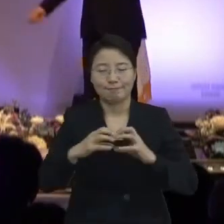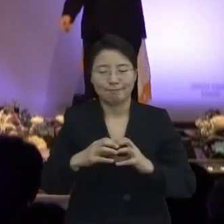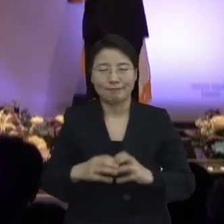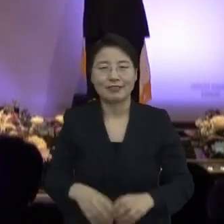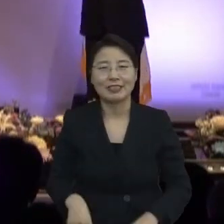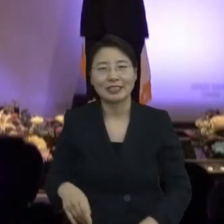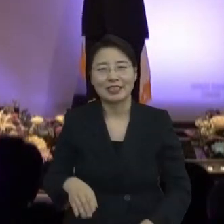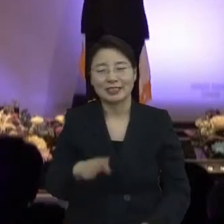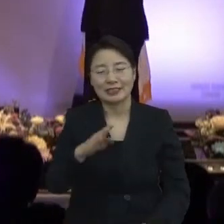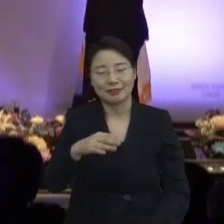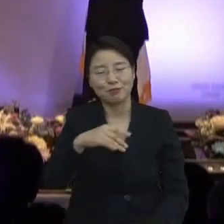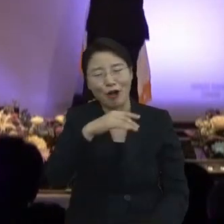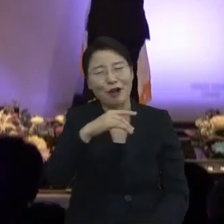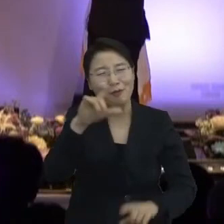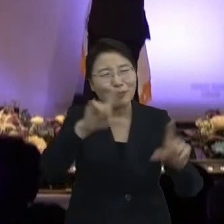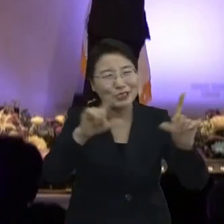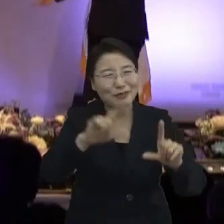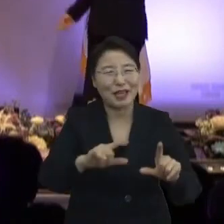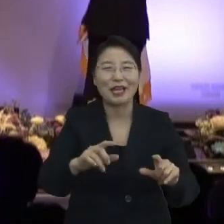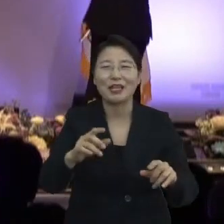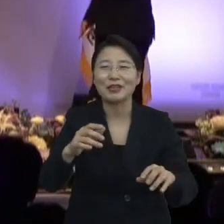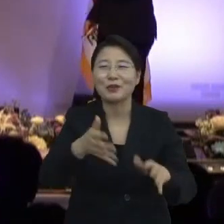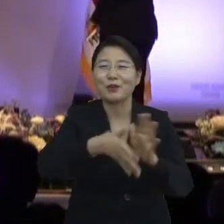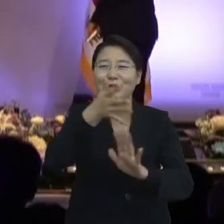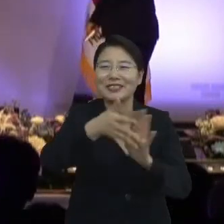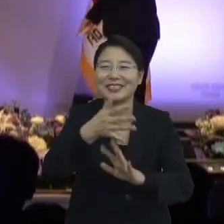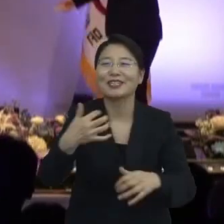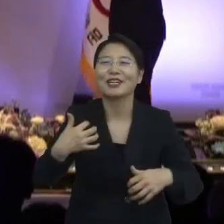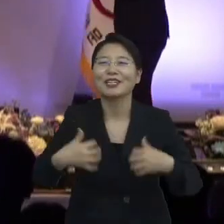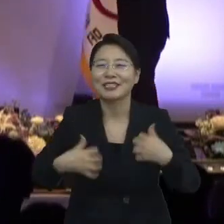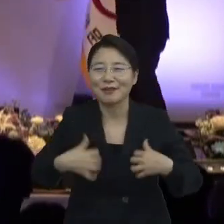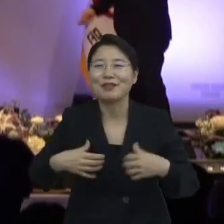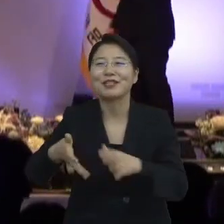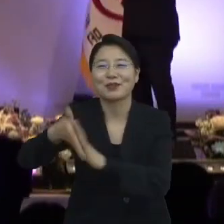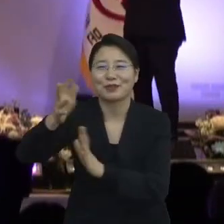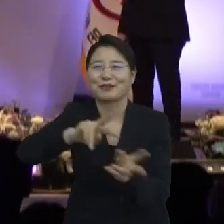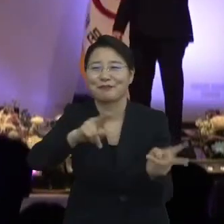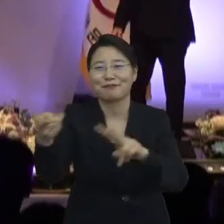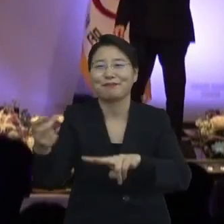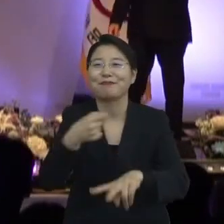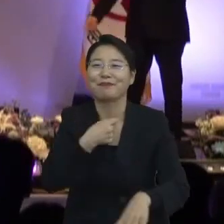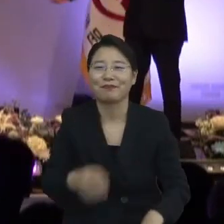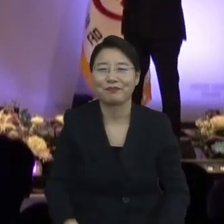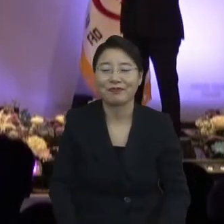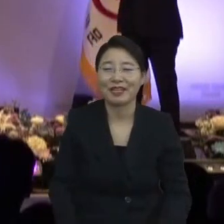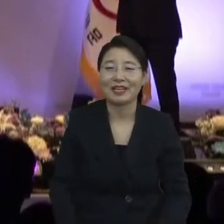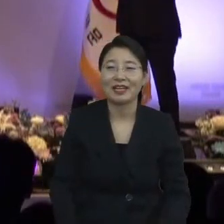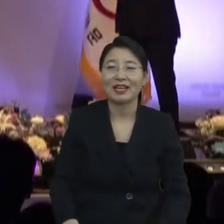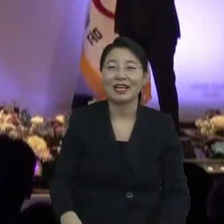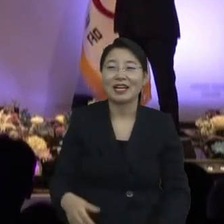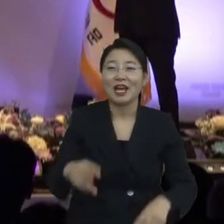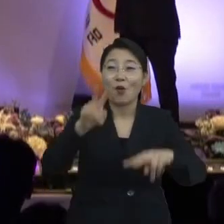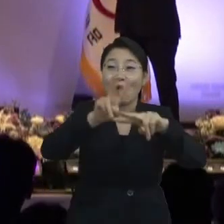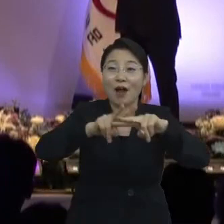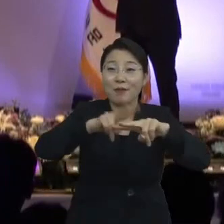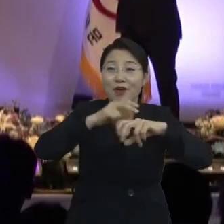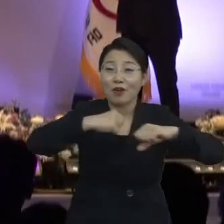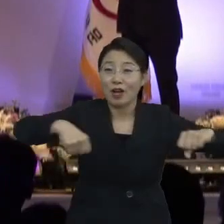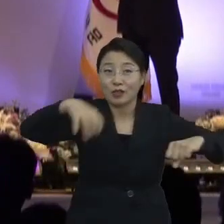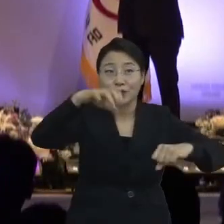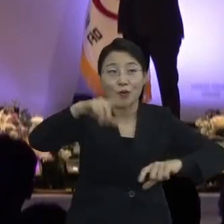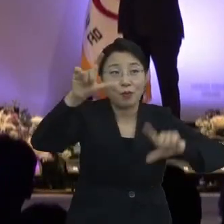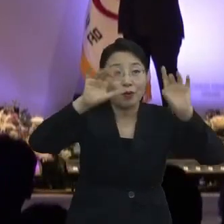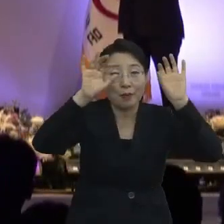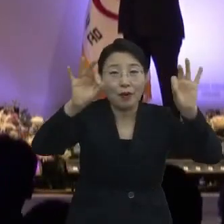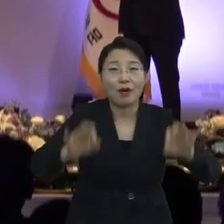이렇게 쉽게 얘기하는 거죠. 풀어서 얘기하는데 예를 들면 지금 광화문 광장을 가시면 이런 모습을 볼 수 있습니다.